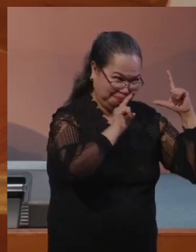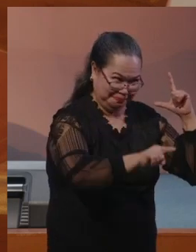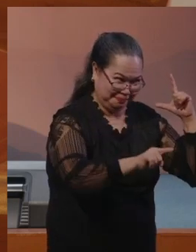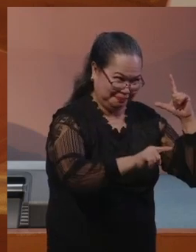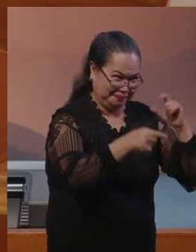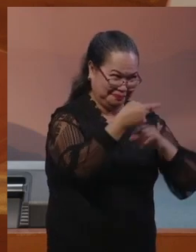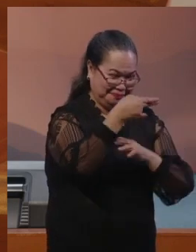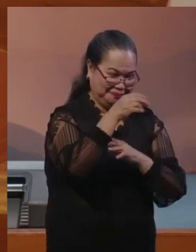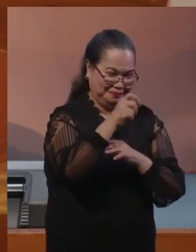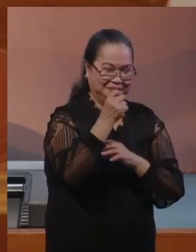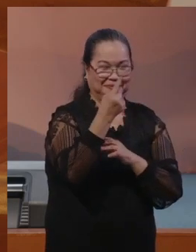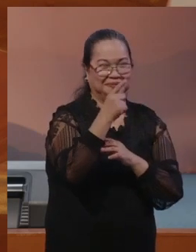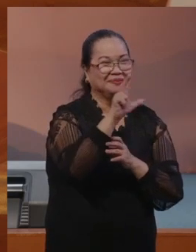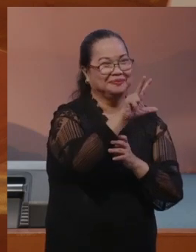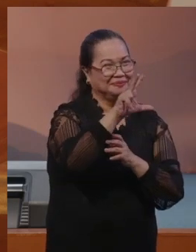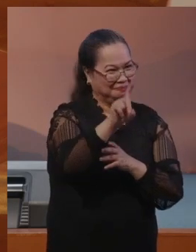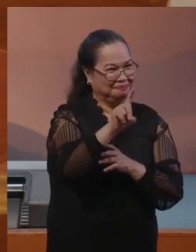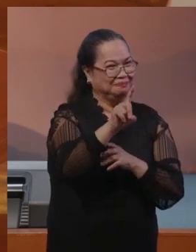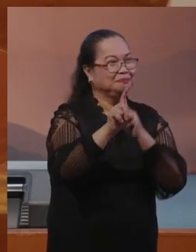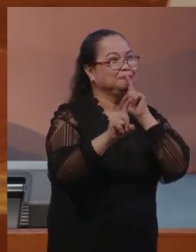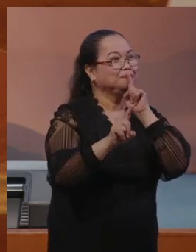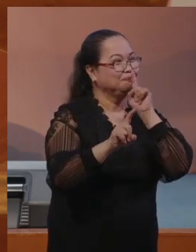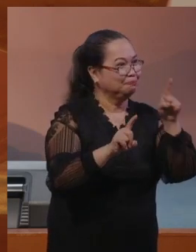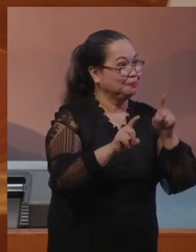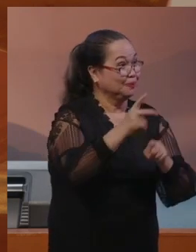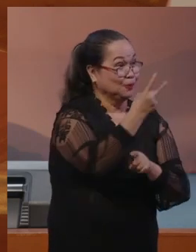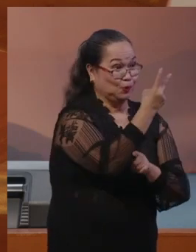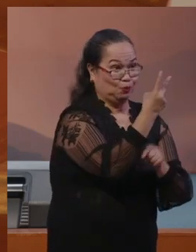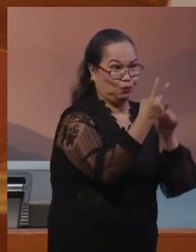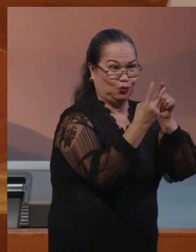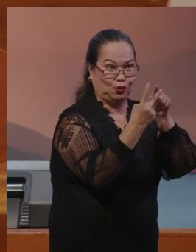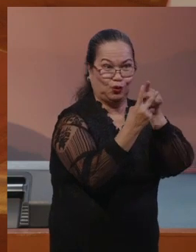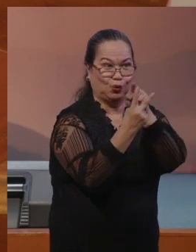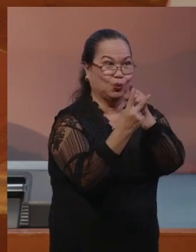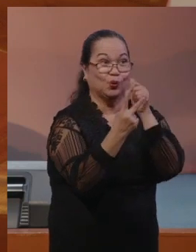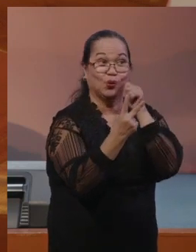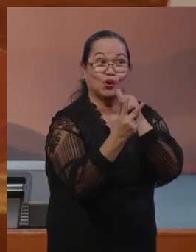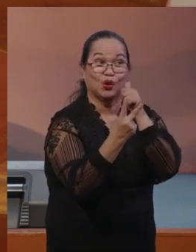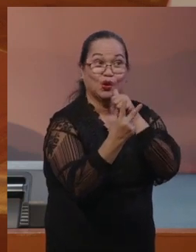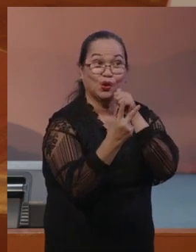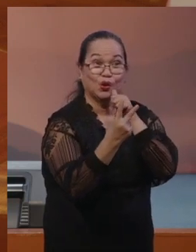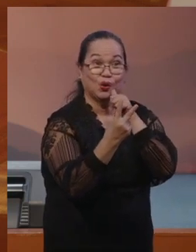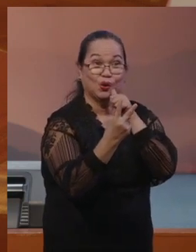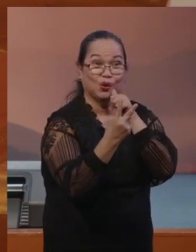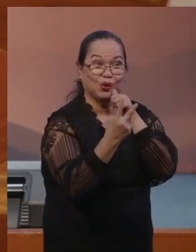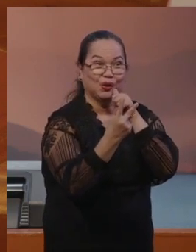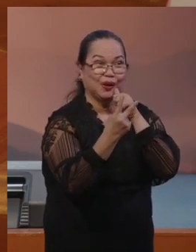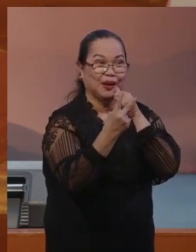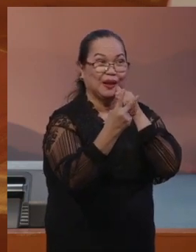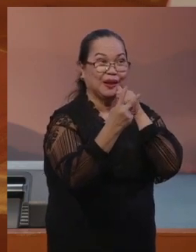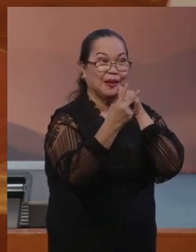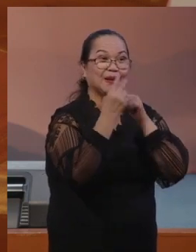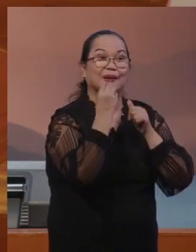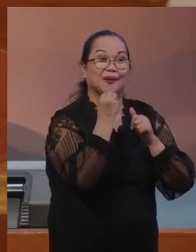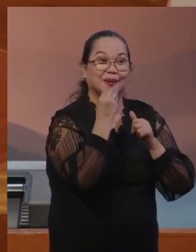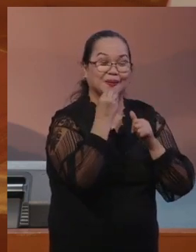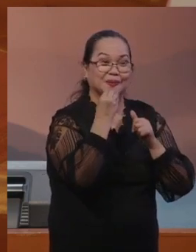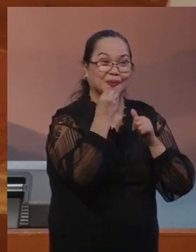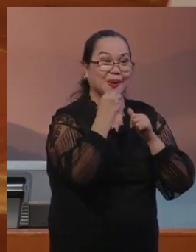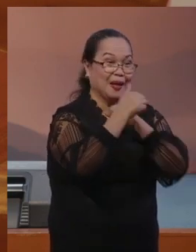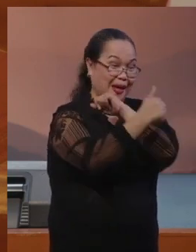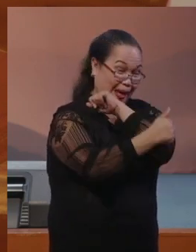11:31. Nakasama siya ng dalawa lang silang babae doon sa Hall of Faith. Hebrews 11, si Abraham,